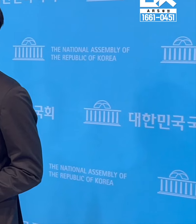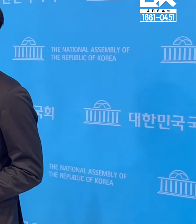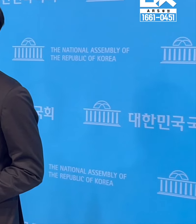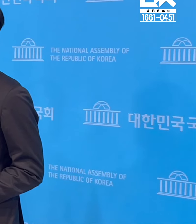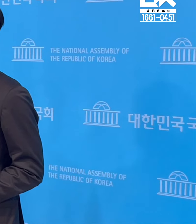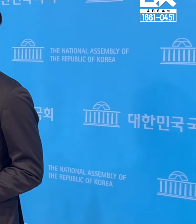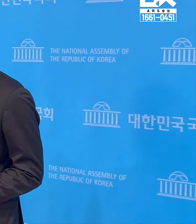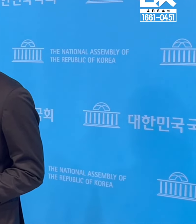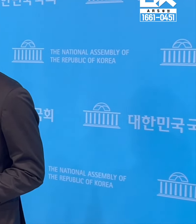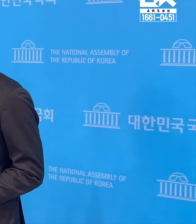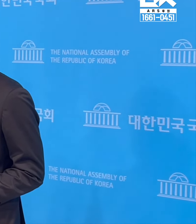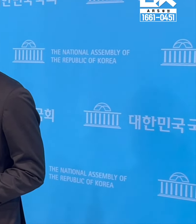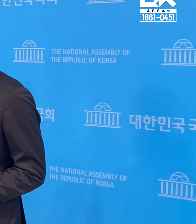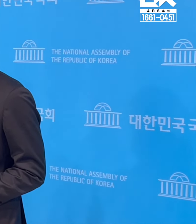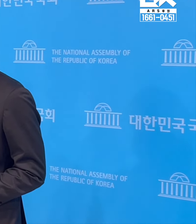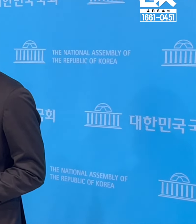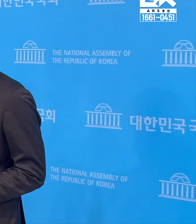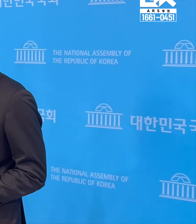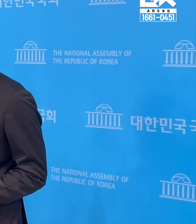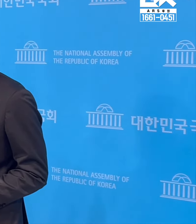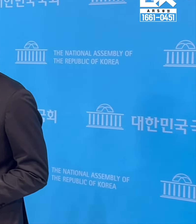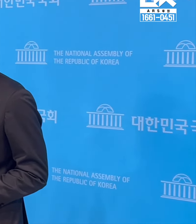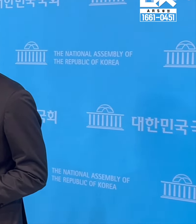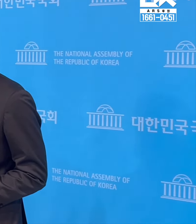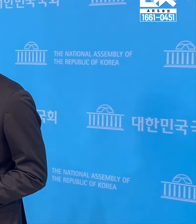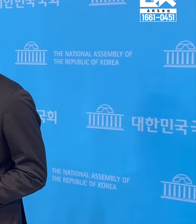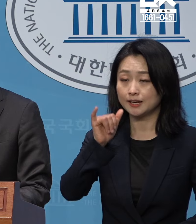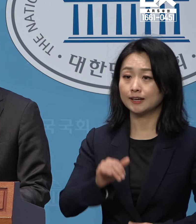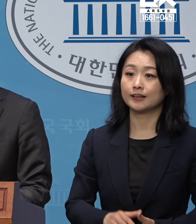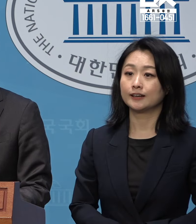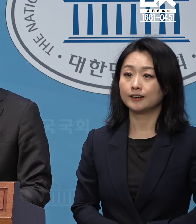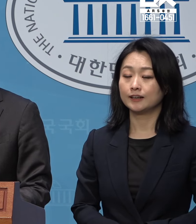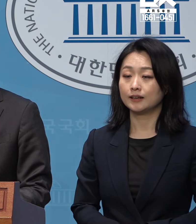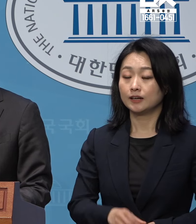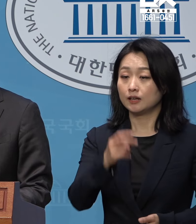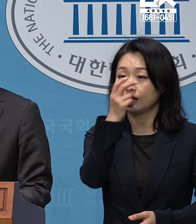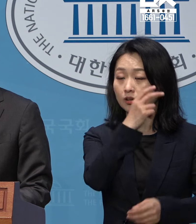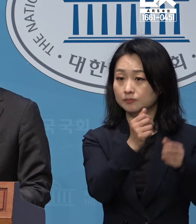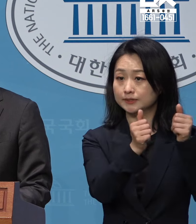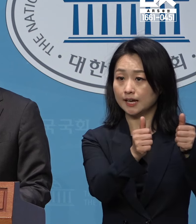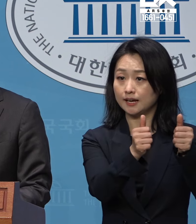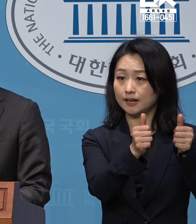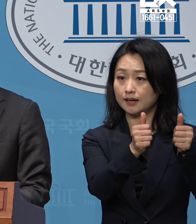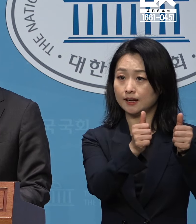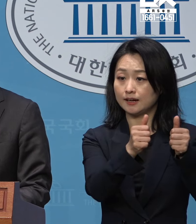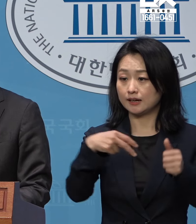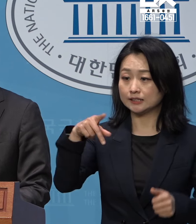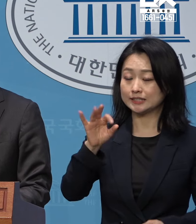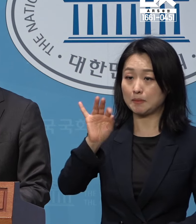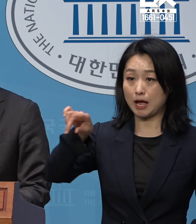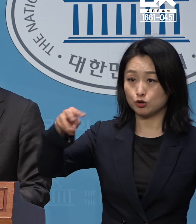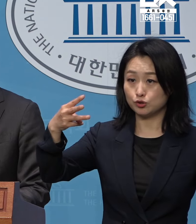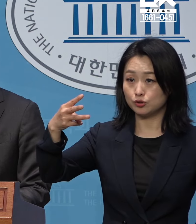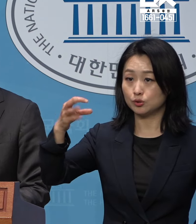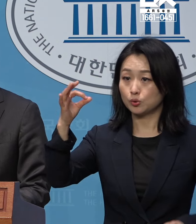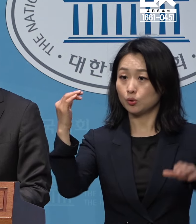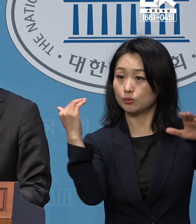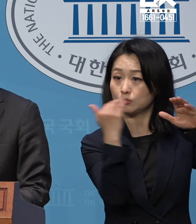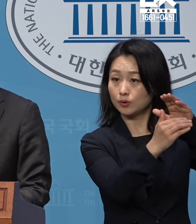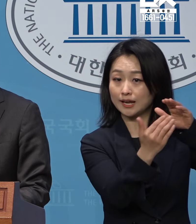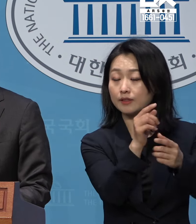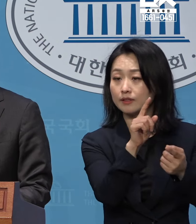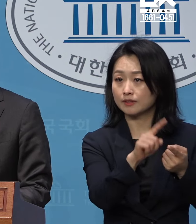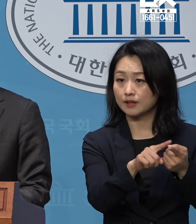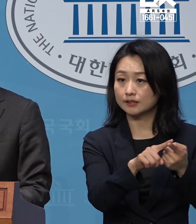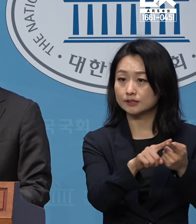이루어져야죠. 이건 정황이 아니라 팩트에 가깝지 않습니다. 검찰이 쌍방울 대북 송금 의혹 사건과